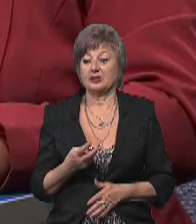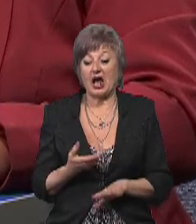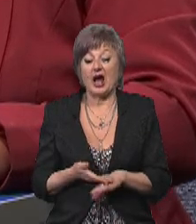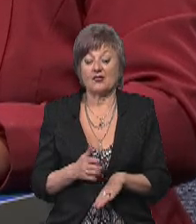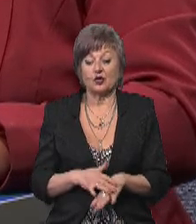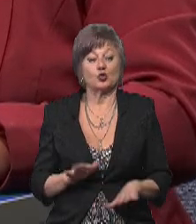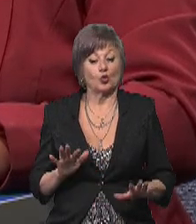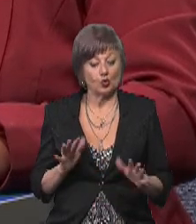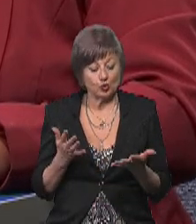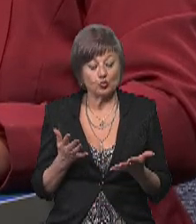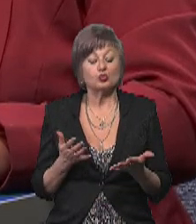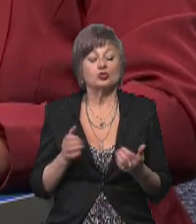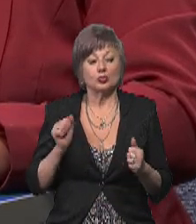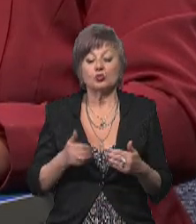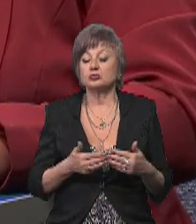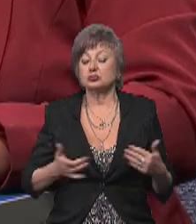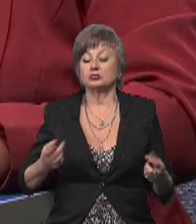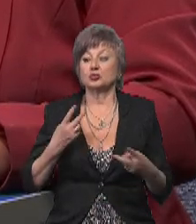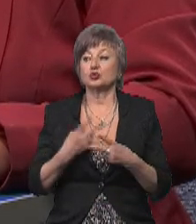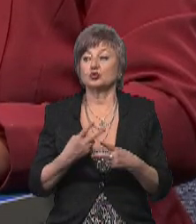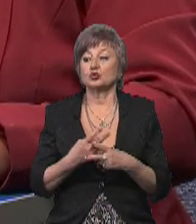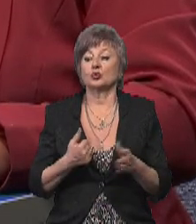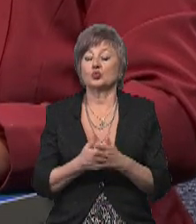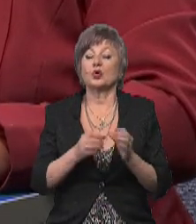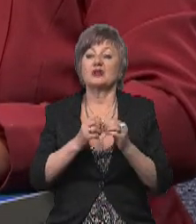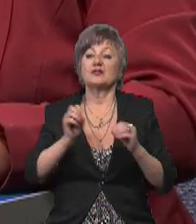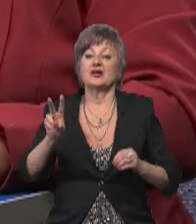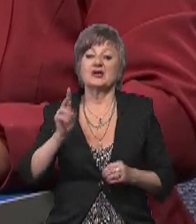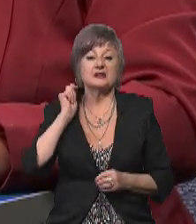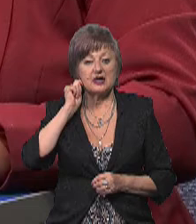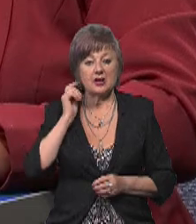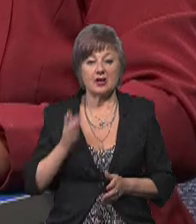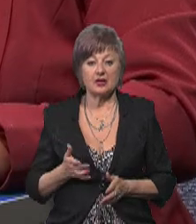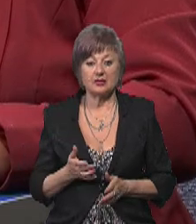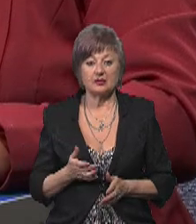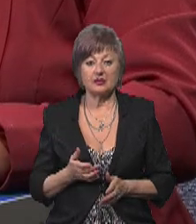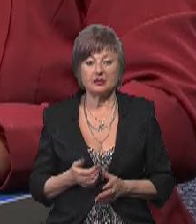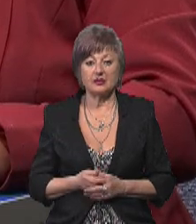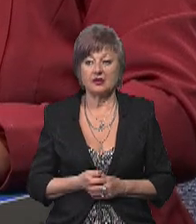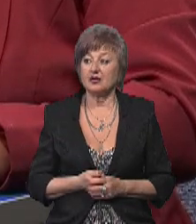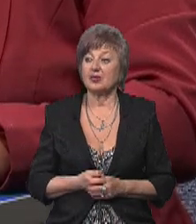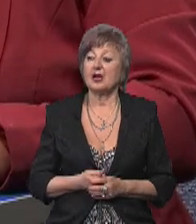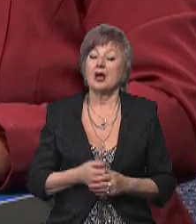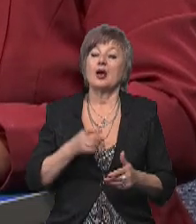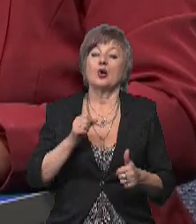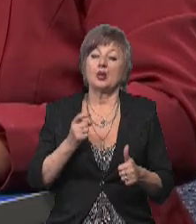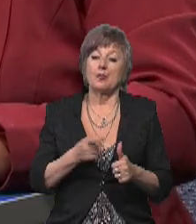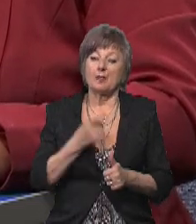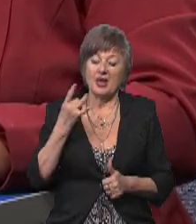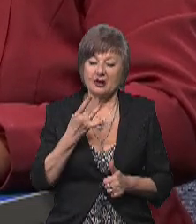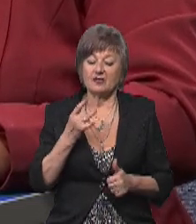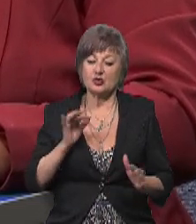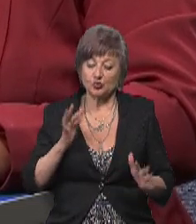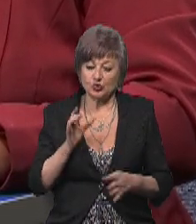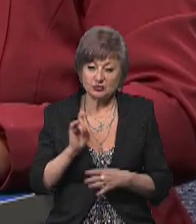випадках інших кваліфікацій там може бути аж до позбавлення волі до 12 років. Ну, це в залежності від того, перший раз це сталося у цього